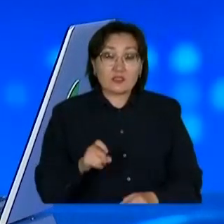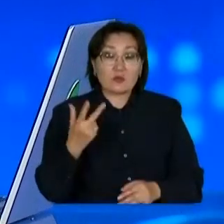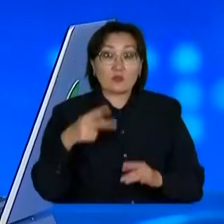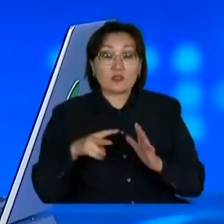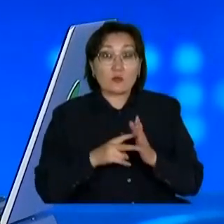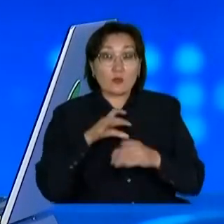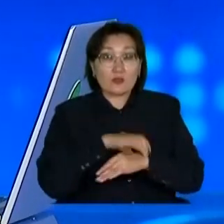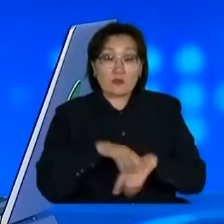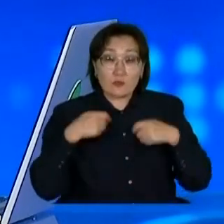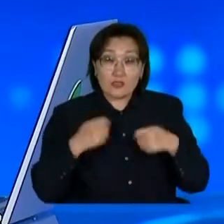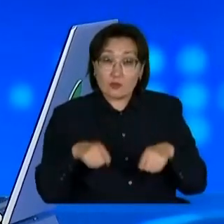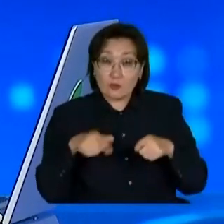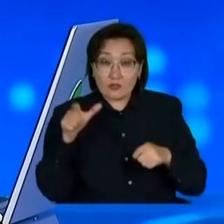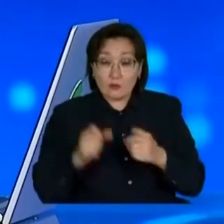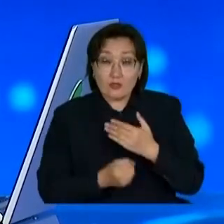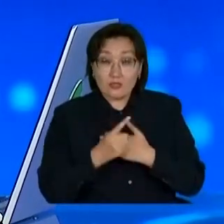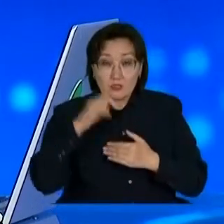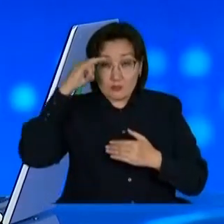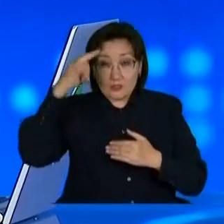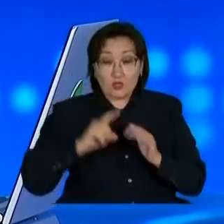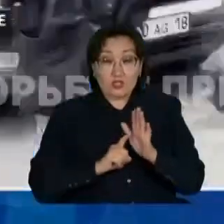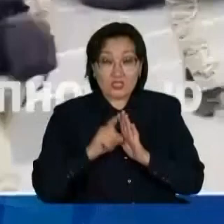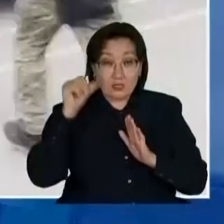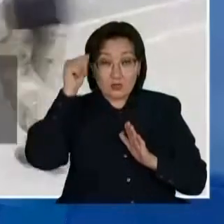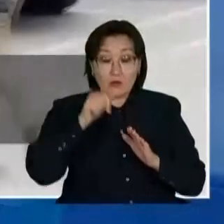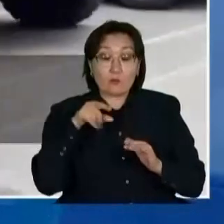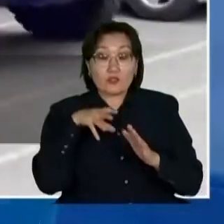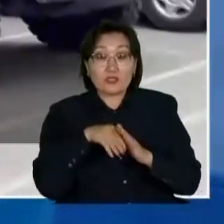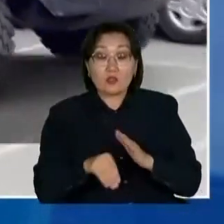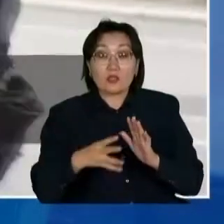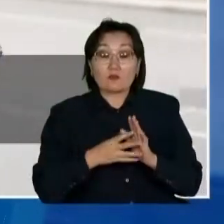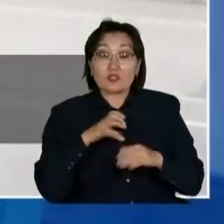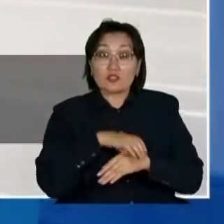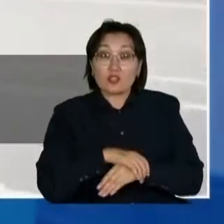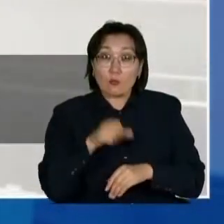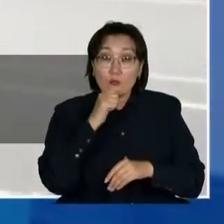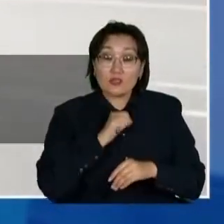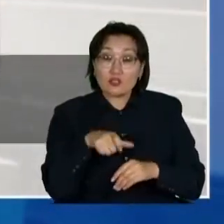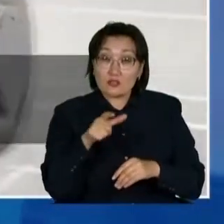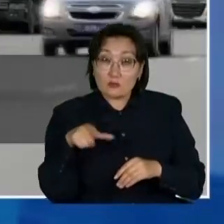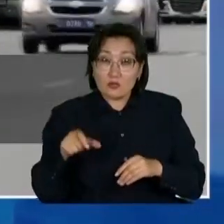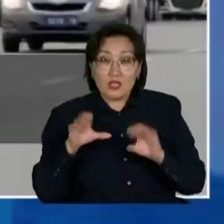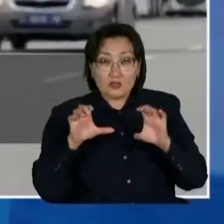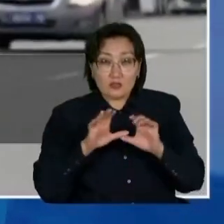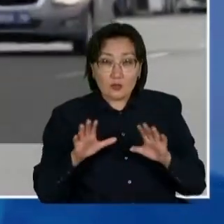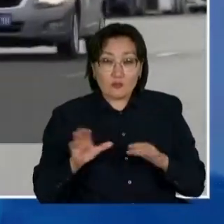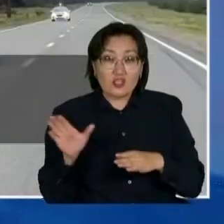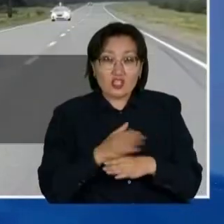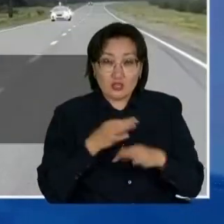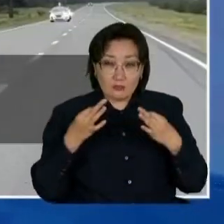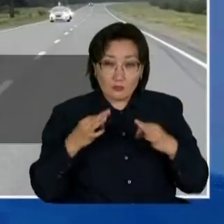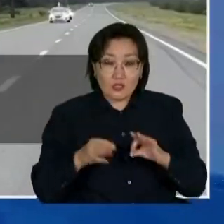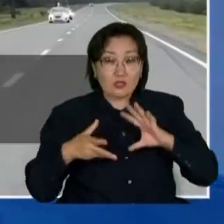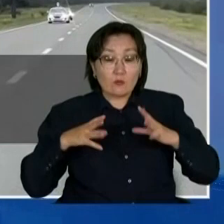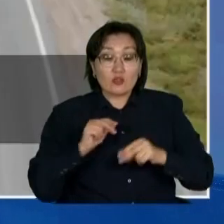137 фактов торговли людьми выявлено в Казахстане с начала года, в том числе 9 случаев похищения людей и незаконного лишения свободы. По